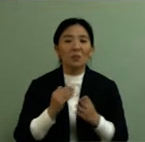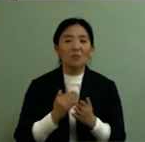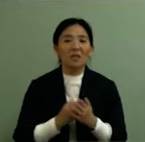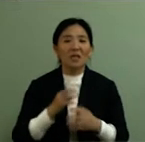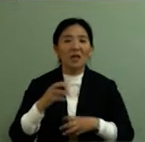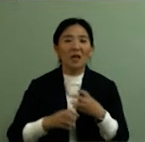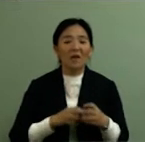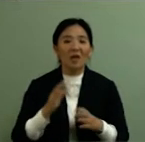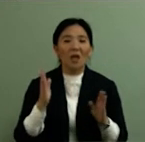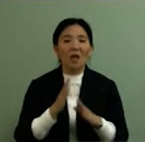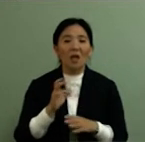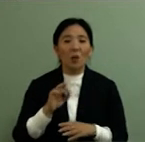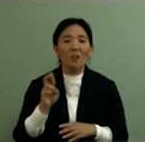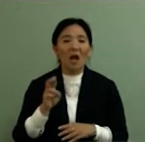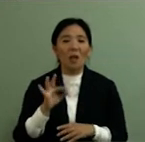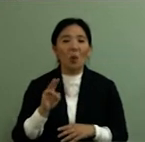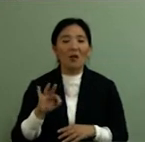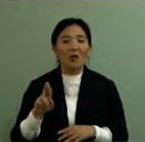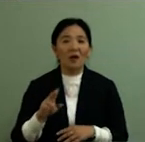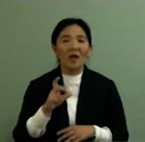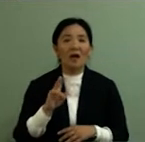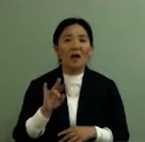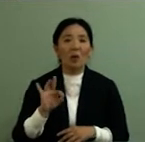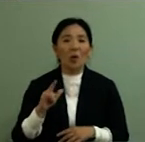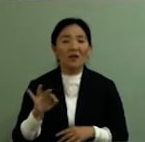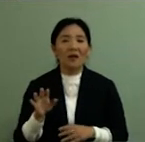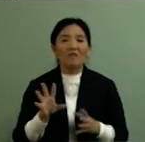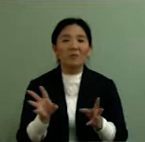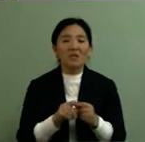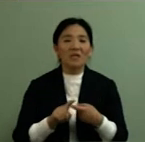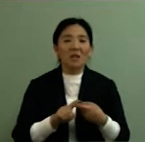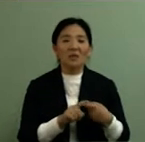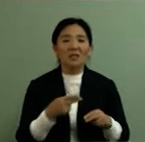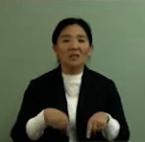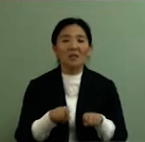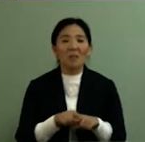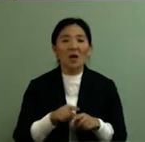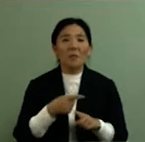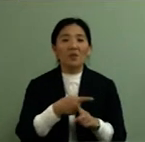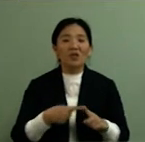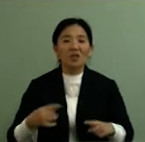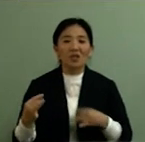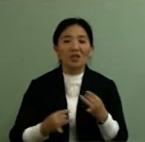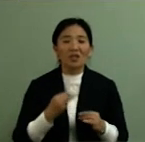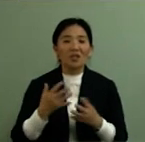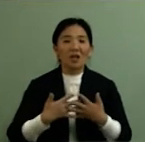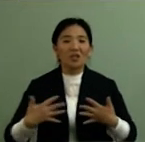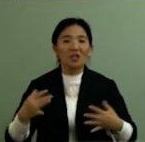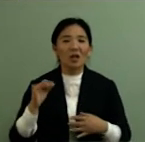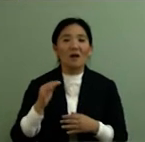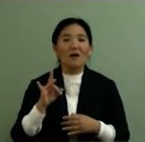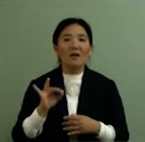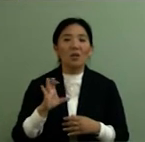география, экология, геология и другие предметы, взаимосвязанные с ними. Пересечение интересов различных